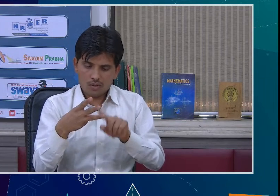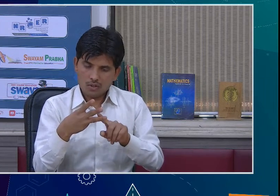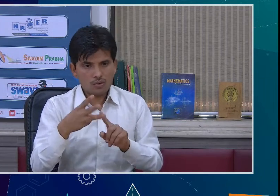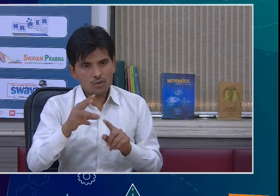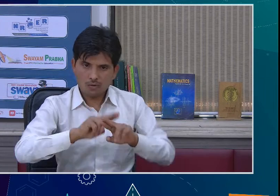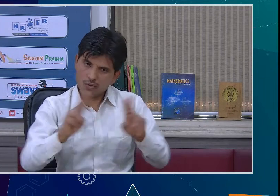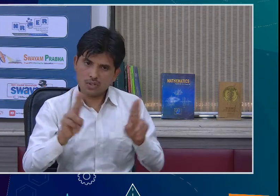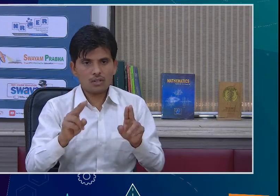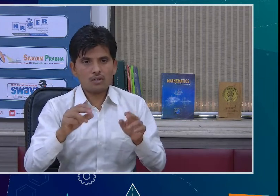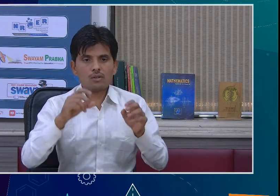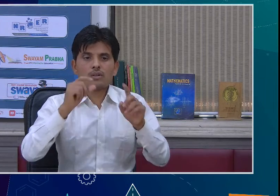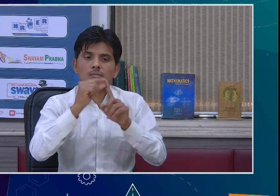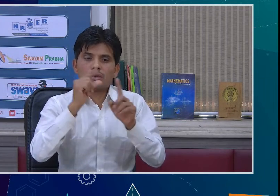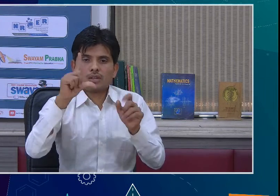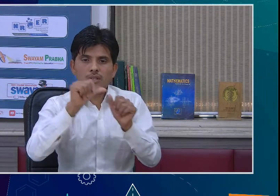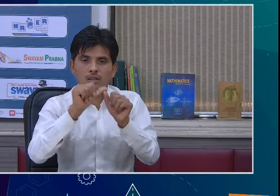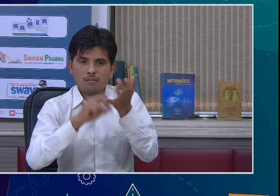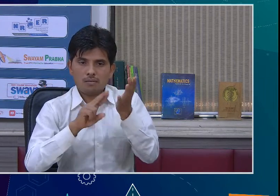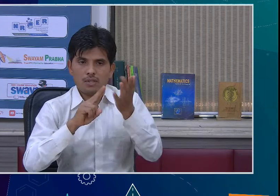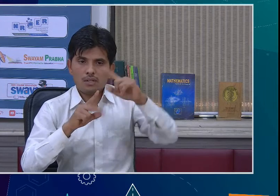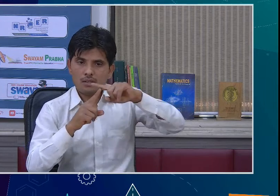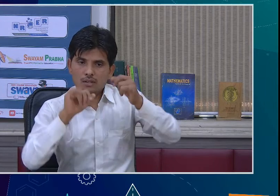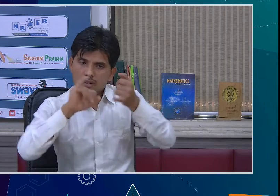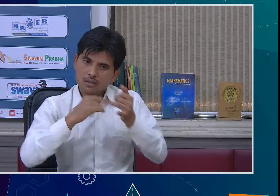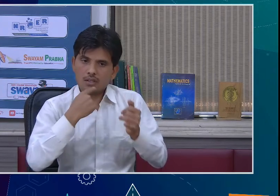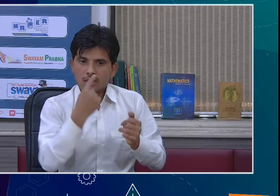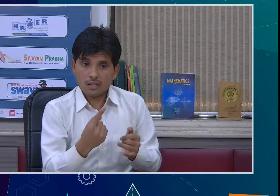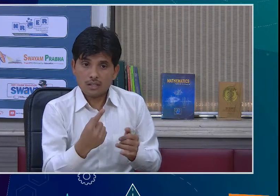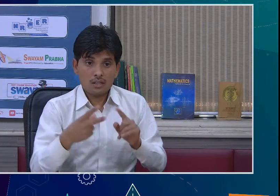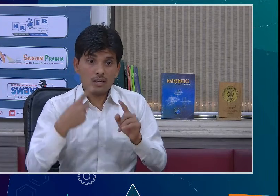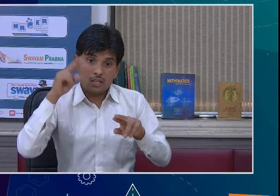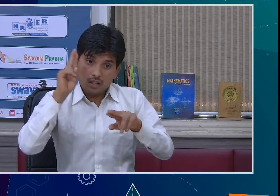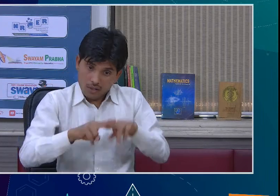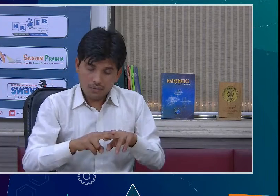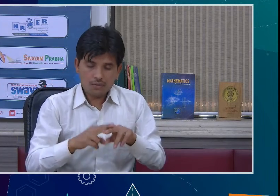करते हैं तो हम उन्हें ड्वार्फ प्लैनेट कहते हैं। सो